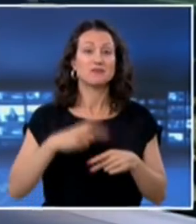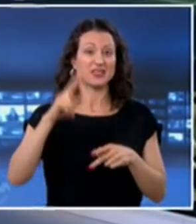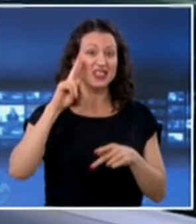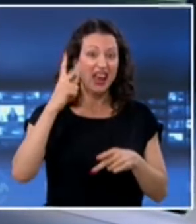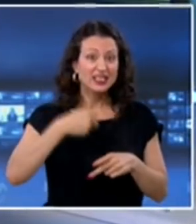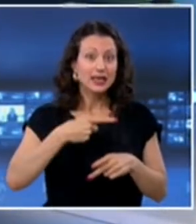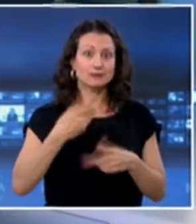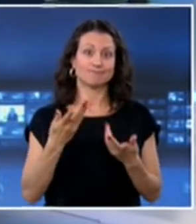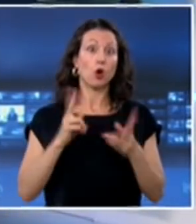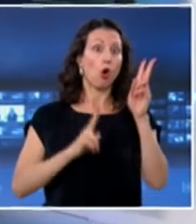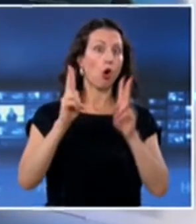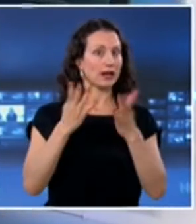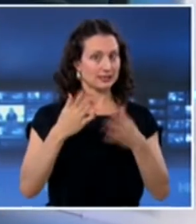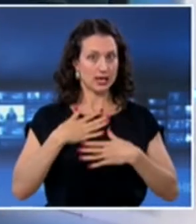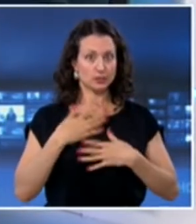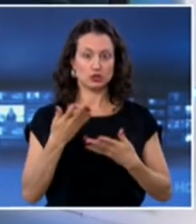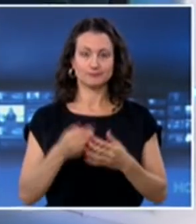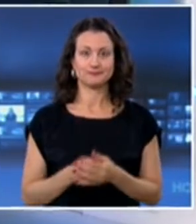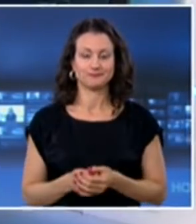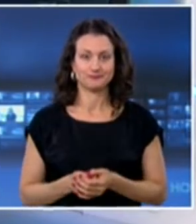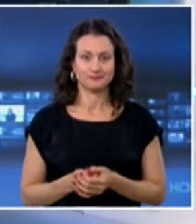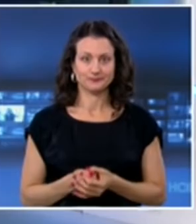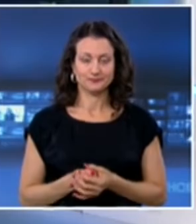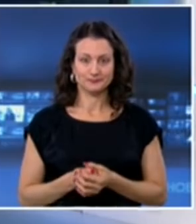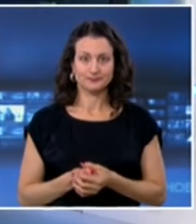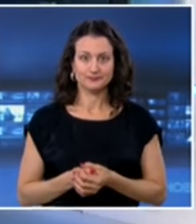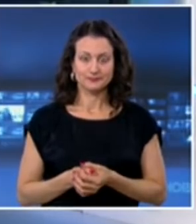ще научим сега от Мариана Турманова. Здравей, Мариана!